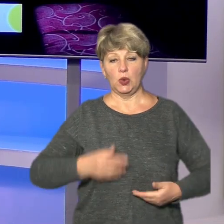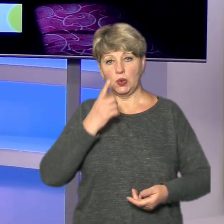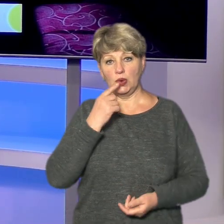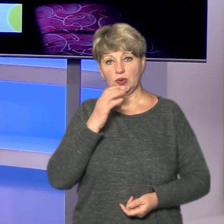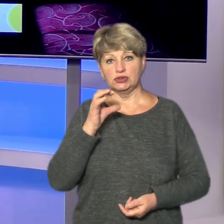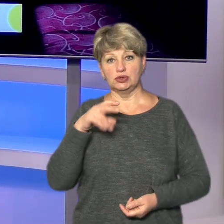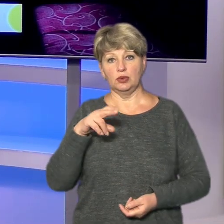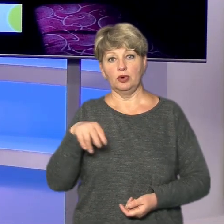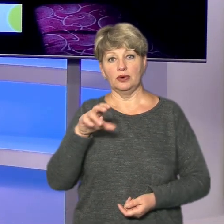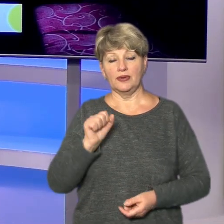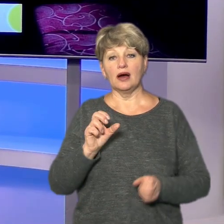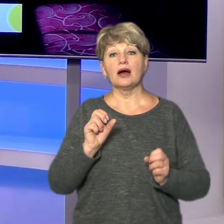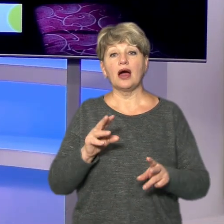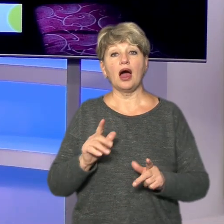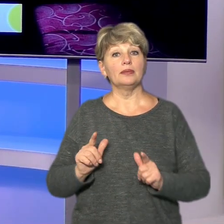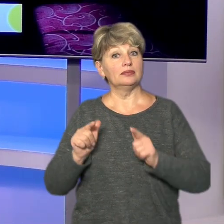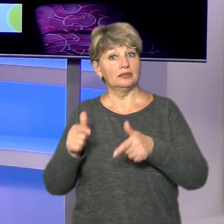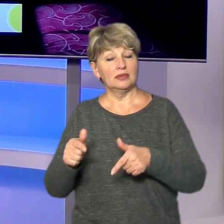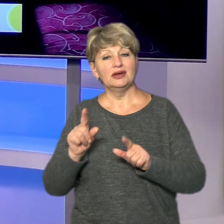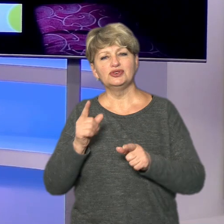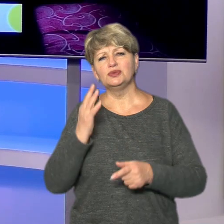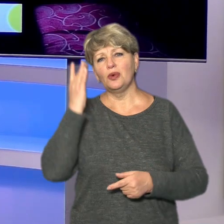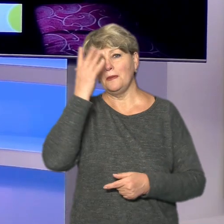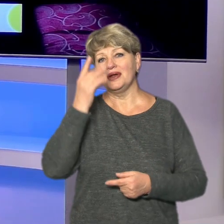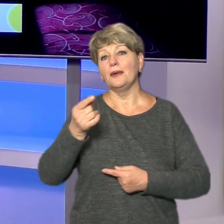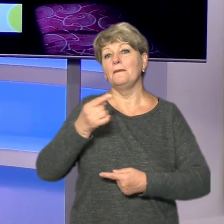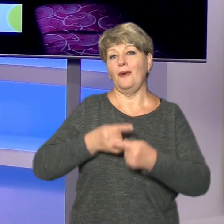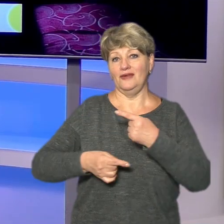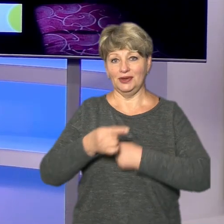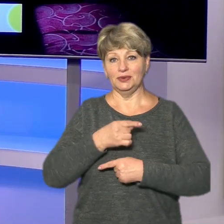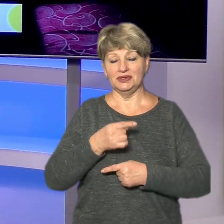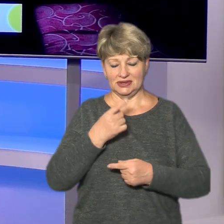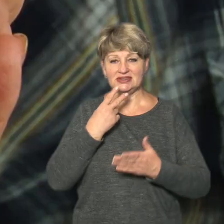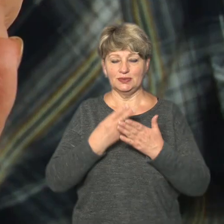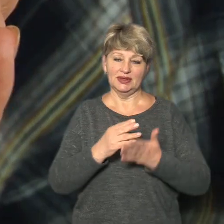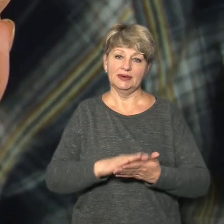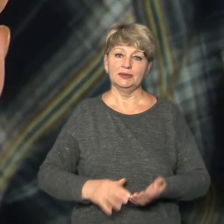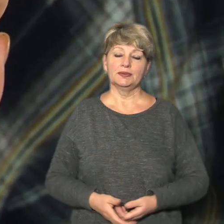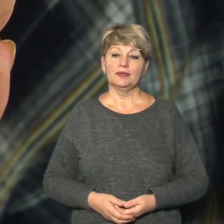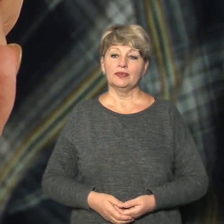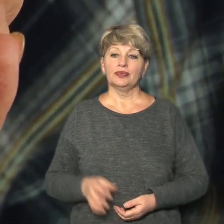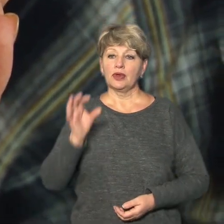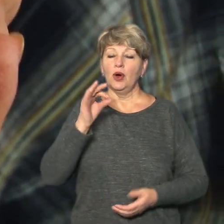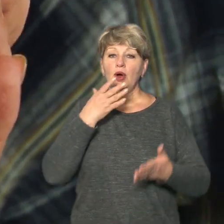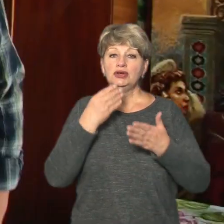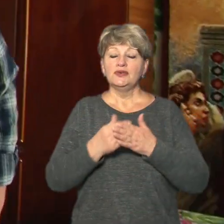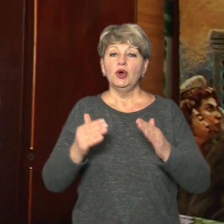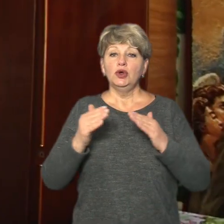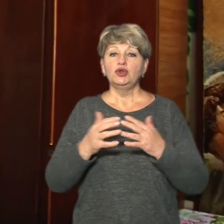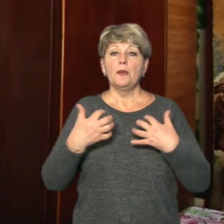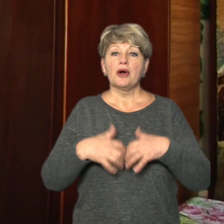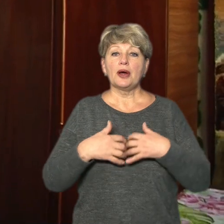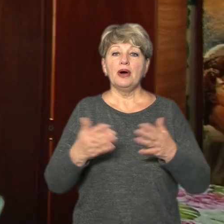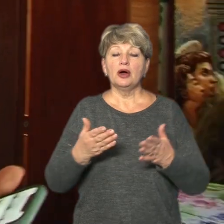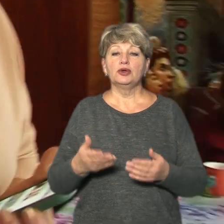облаштувалася Та чому мріють повернутися дізнавалась Наталя старанець про свій будинок у Краматорську який